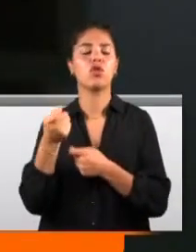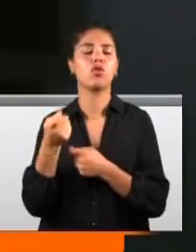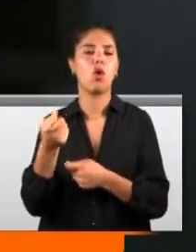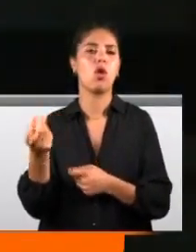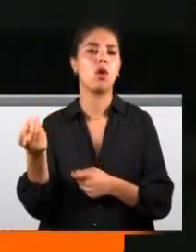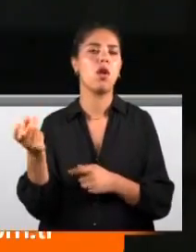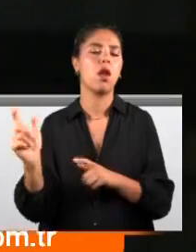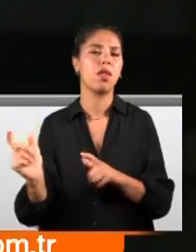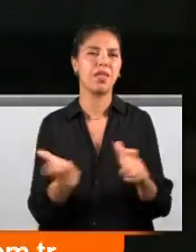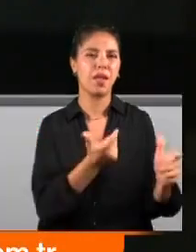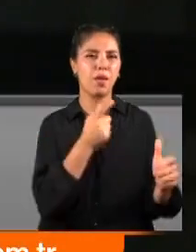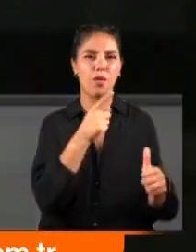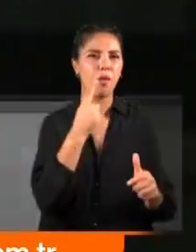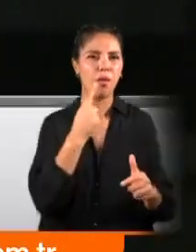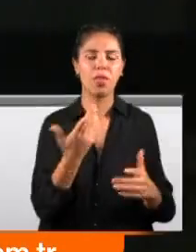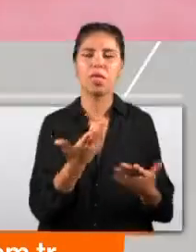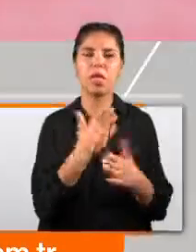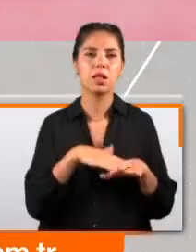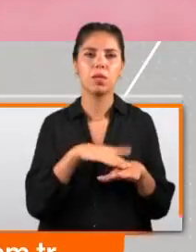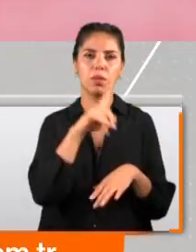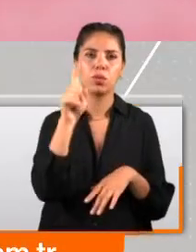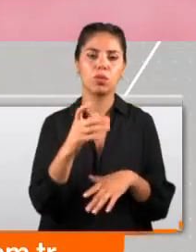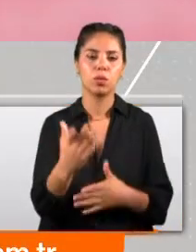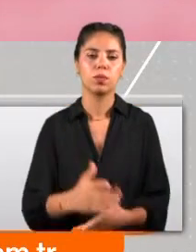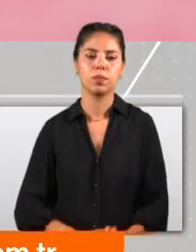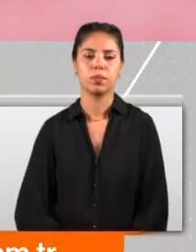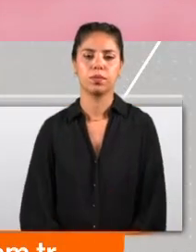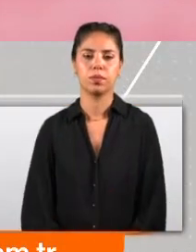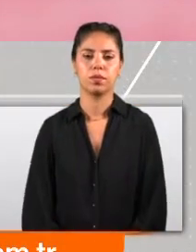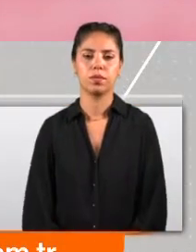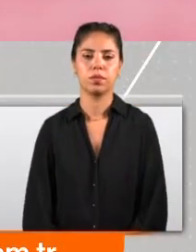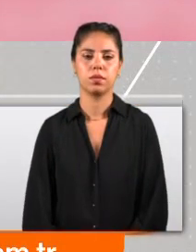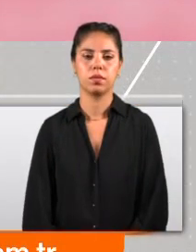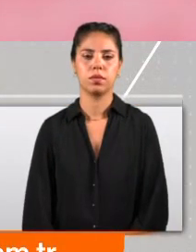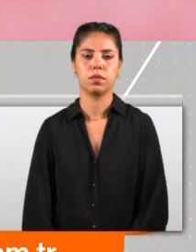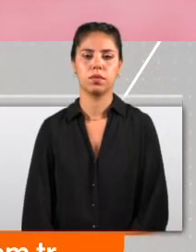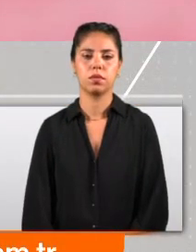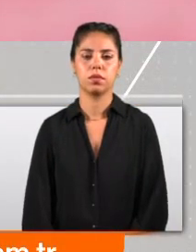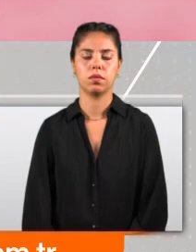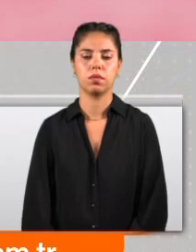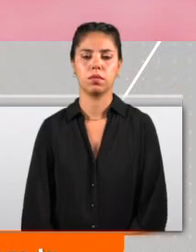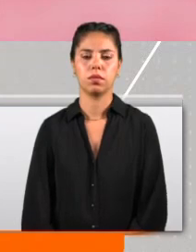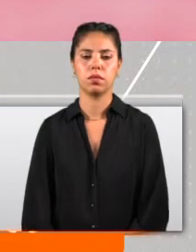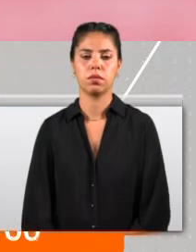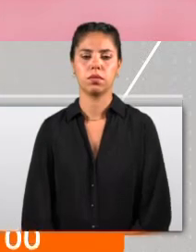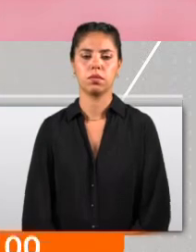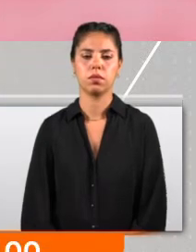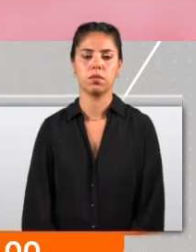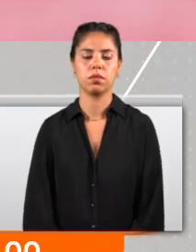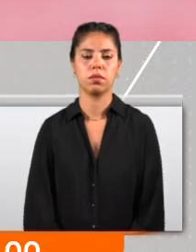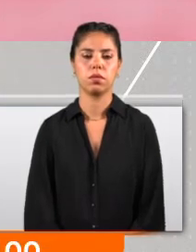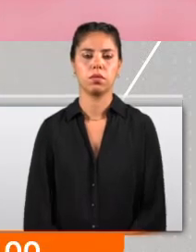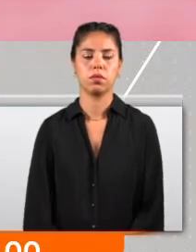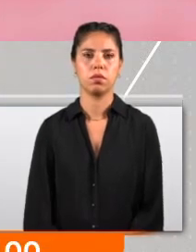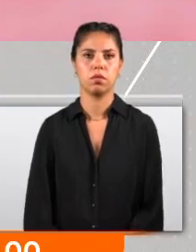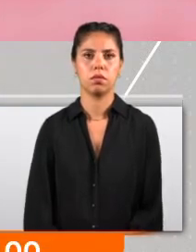birini arayacağız, nasıl yaptıklarını soracağız. Kaç metreküp bu? Abi 15. Ona göre 40'lar önüne gidersen 18 bin